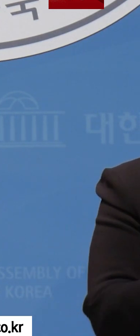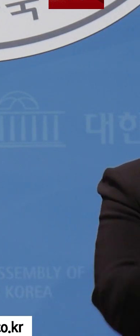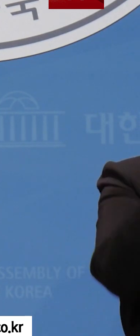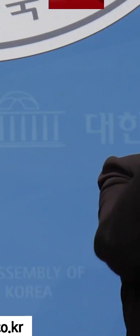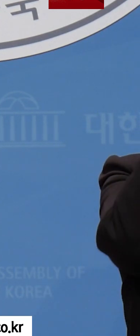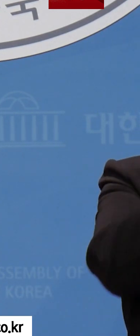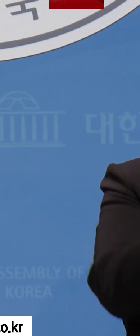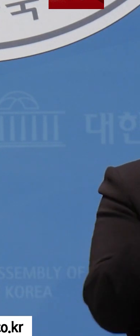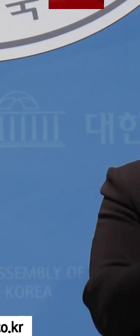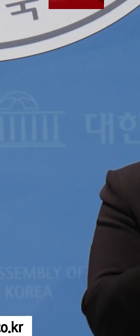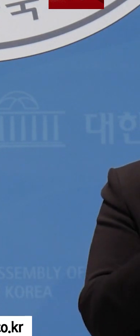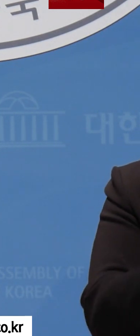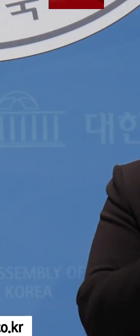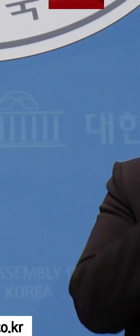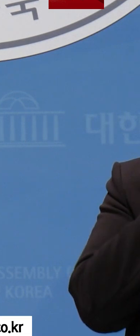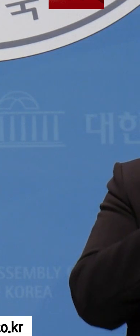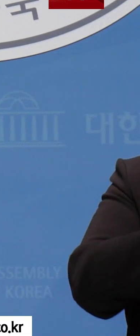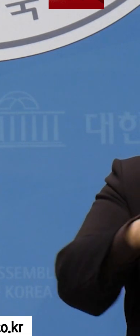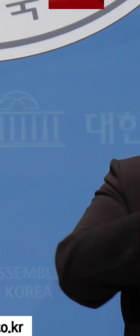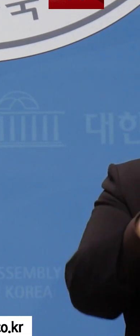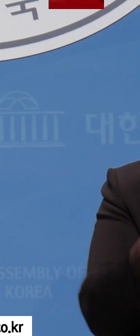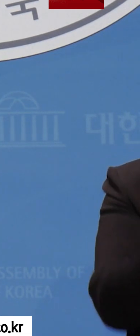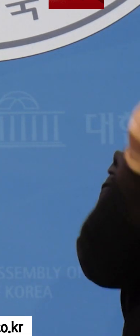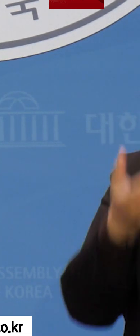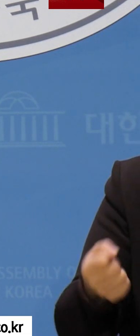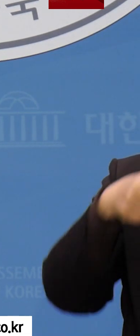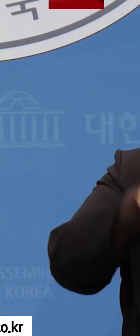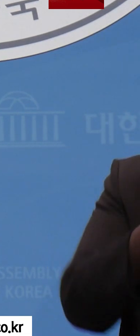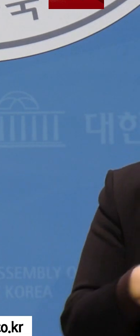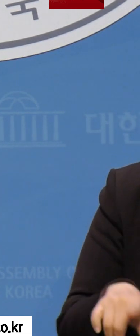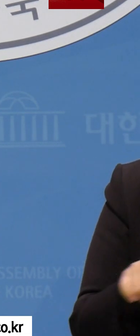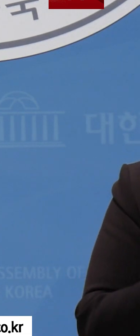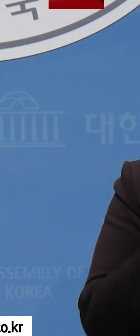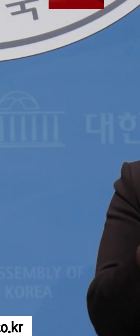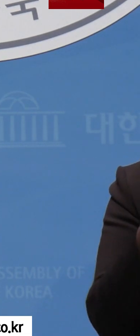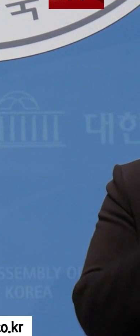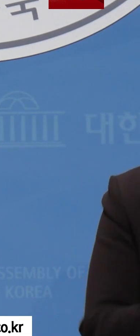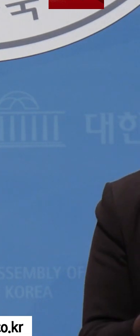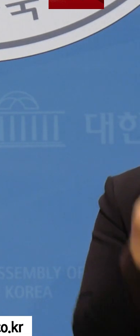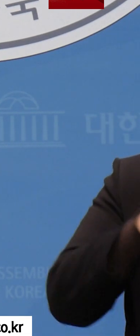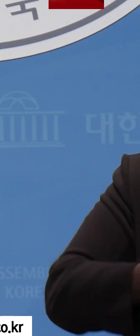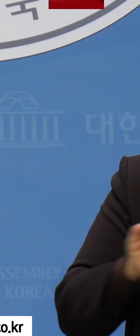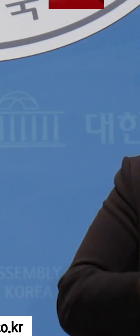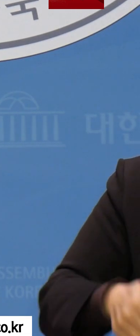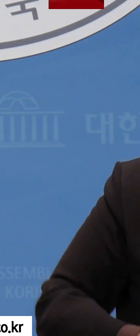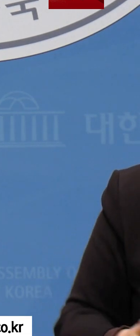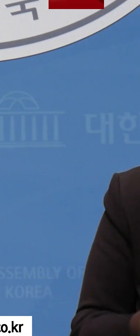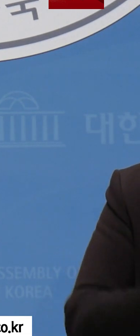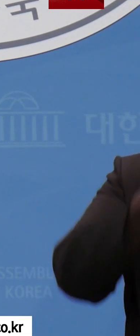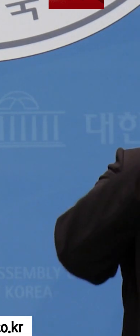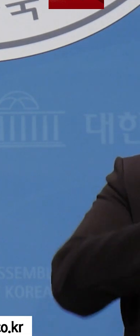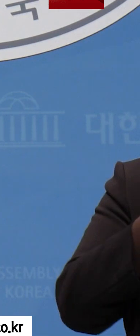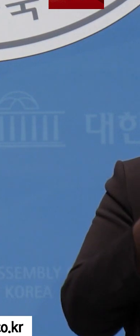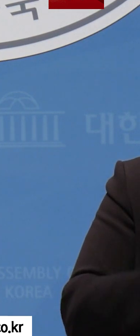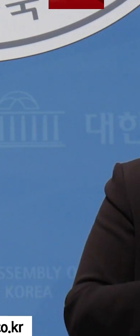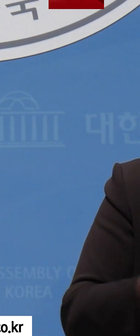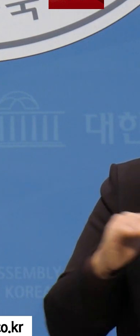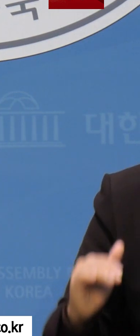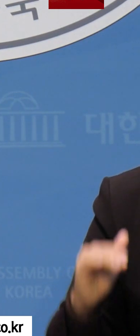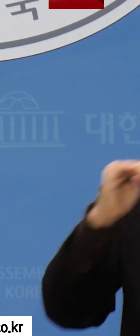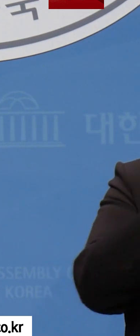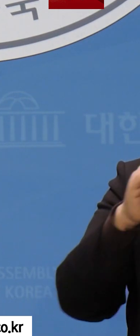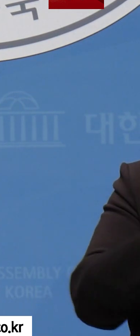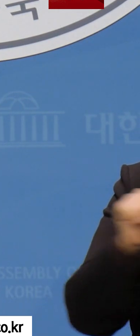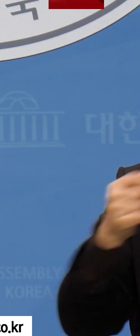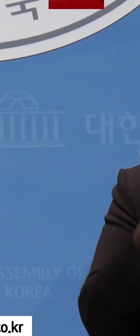회복하고 진정한 지방시대를 열기 위해서는 이를 시급히 개선해야 하기에 효율적인 균형,